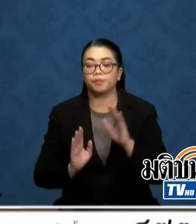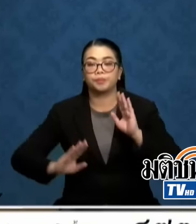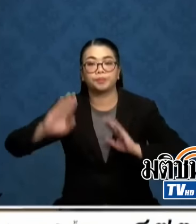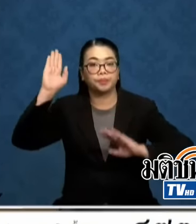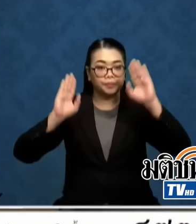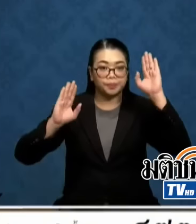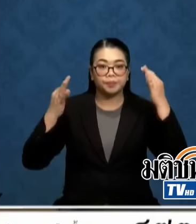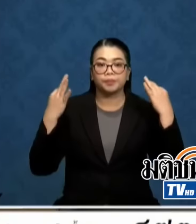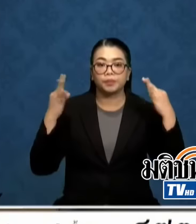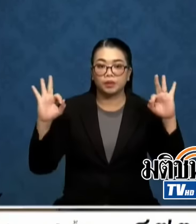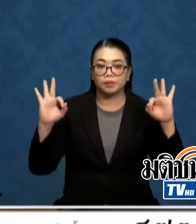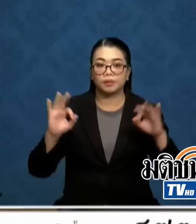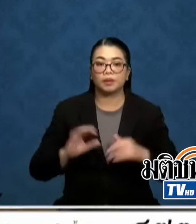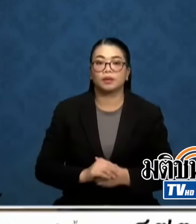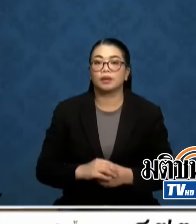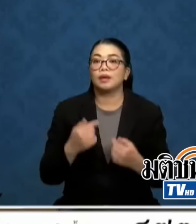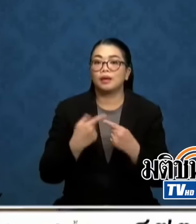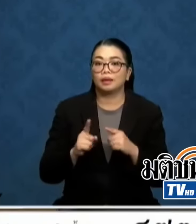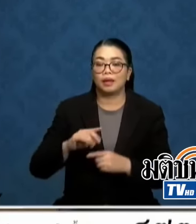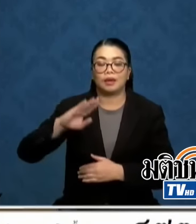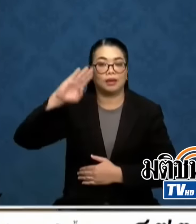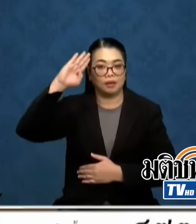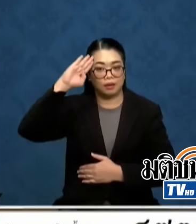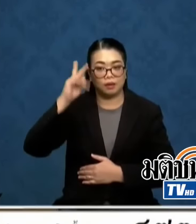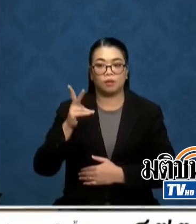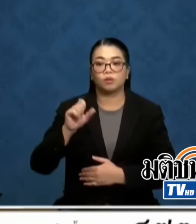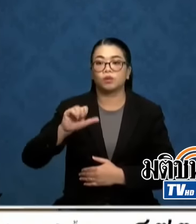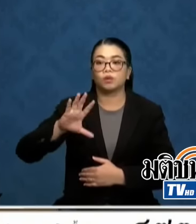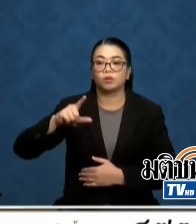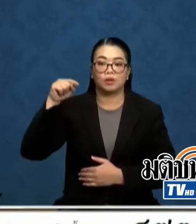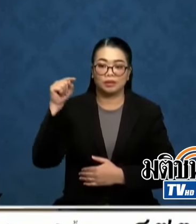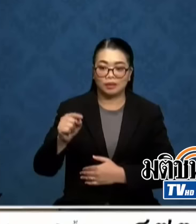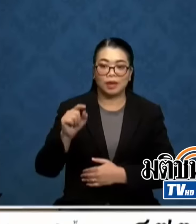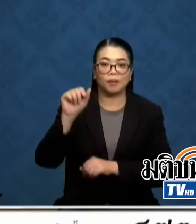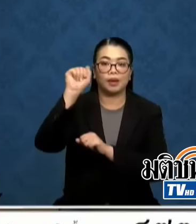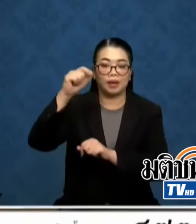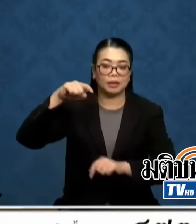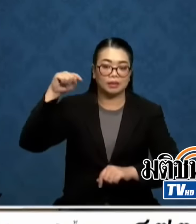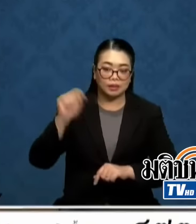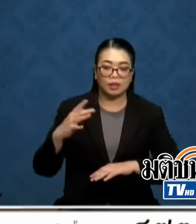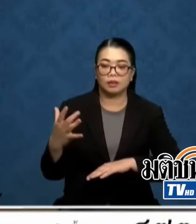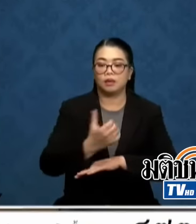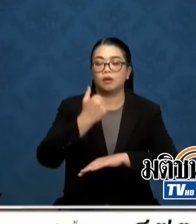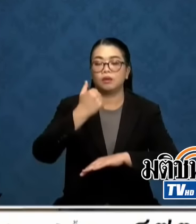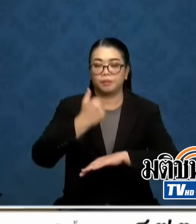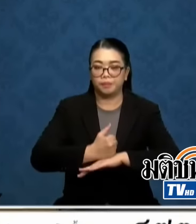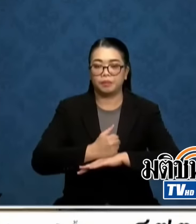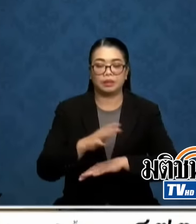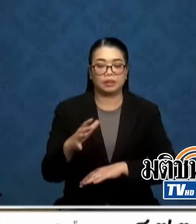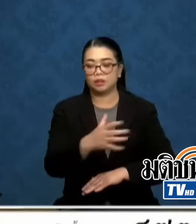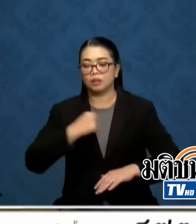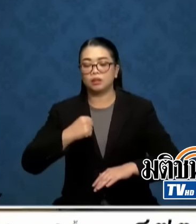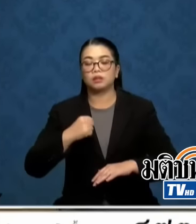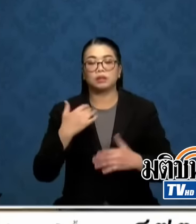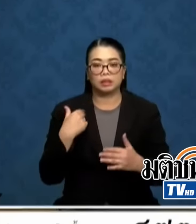และคณะของคณะรักษาความสงบแห่งชาติที่ใช้ช่วงเวลาของการยึดอำนาจที่ยัง